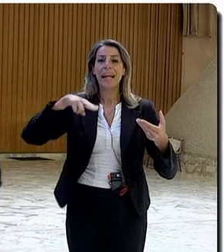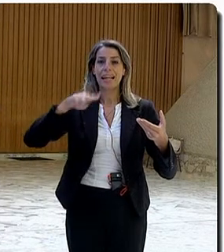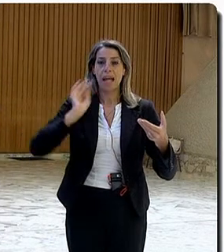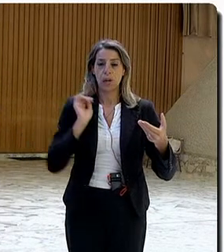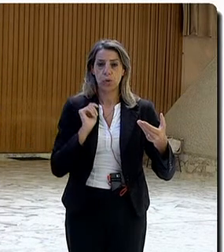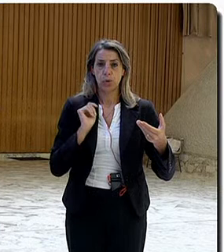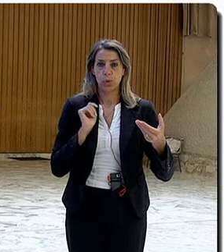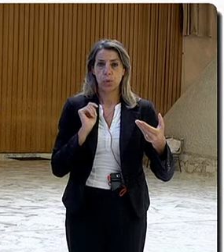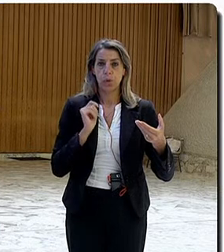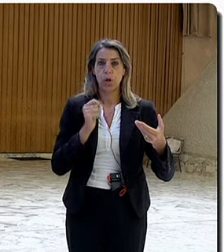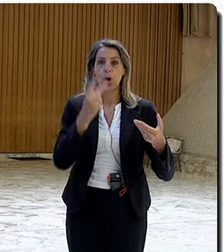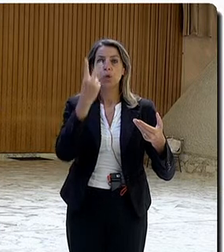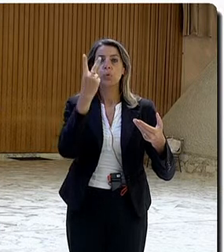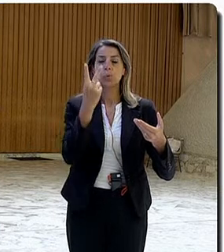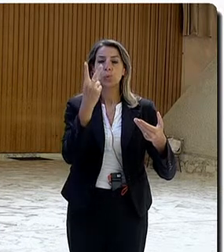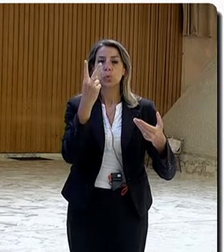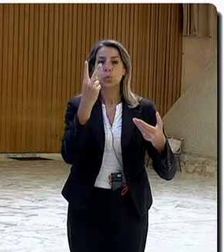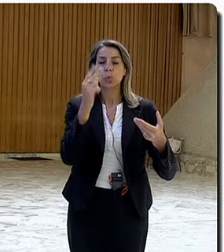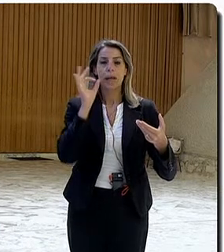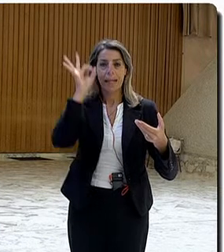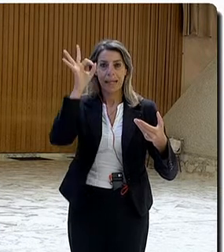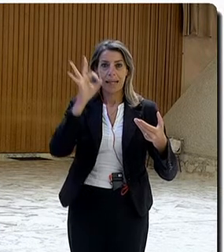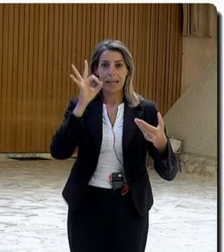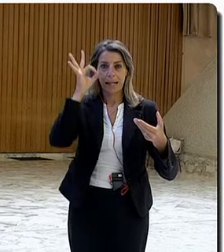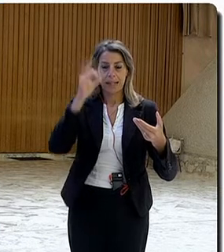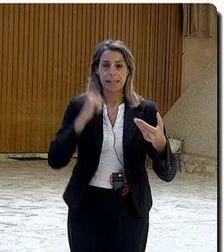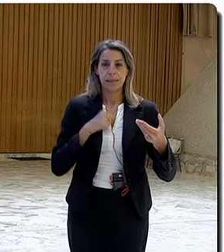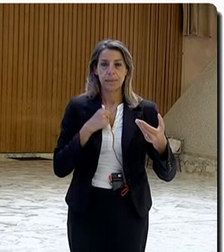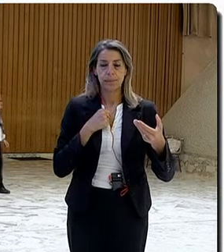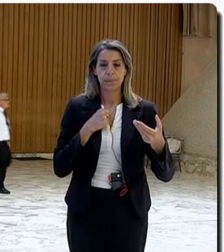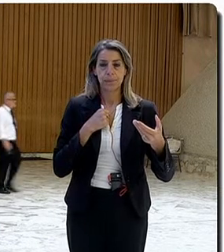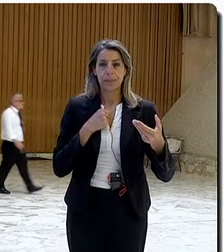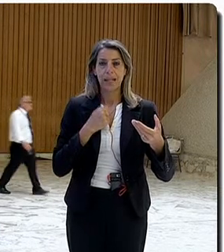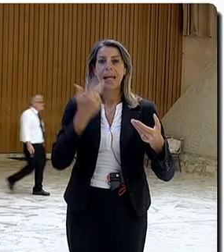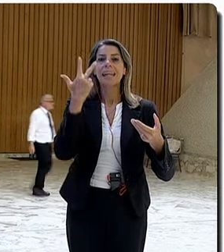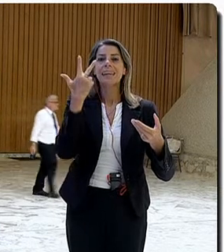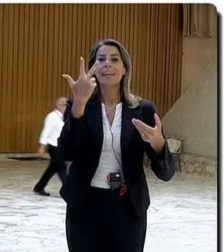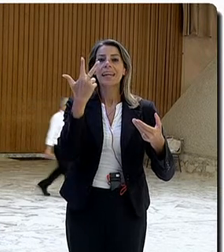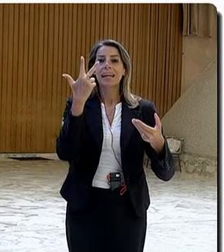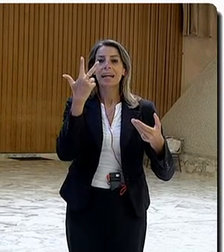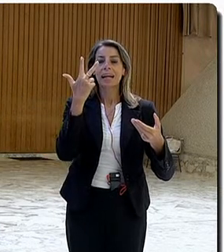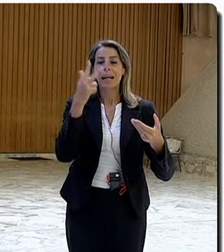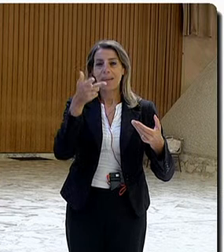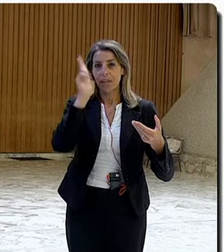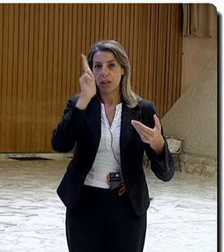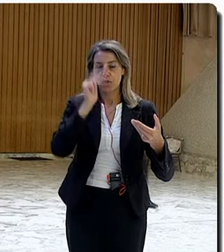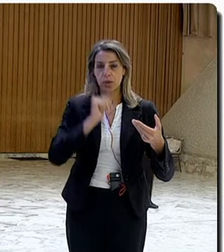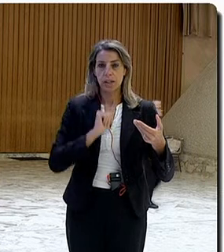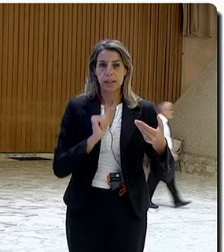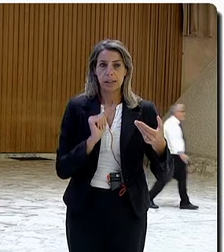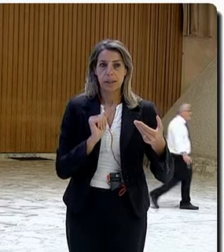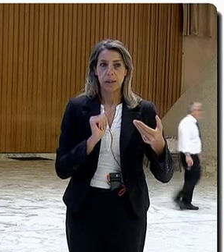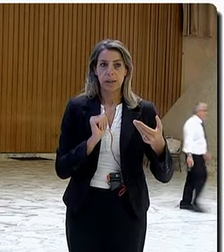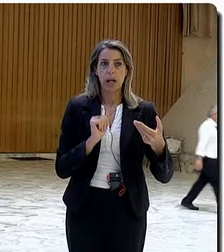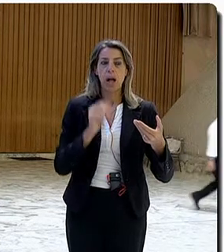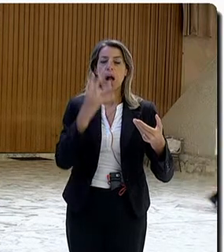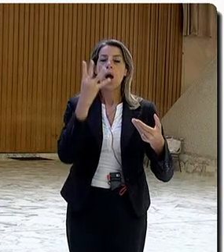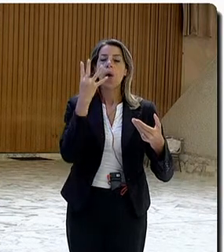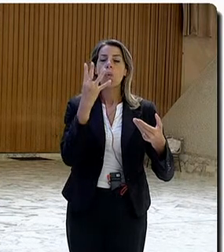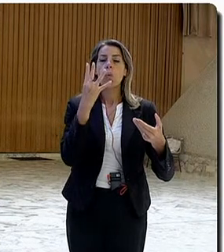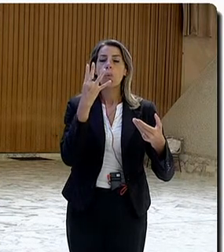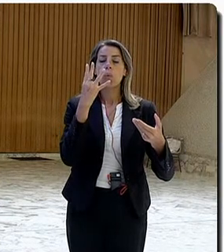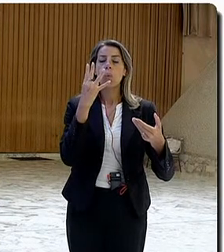italiano, 2 per inglese, 3 francese,